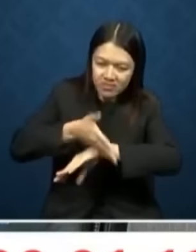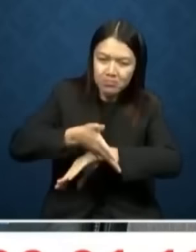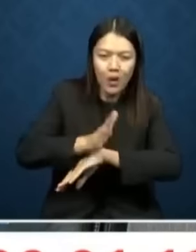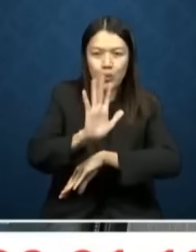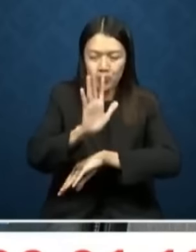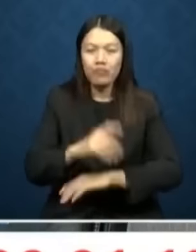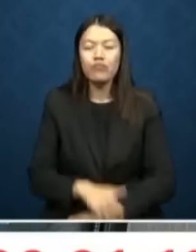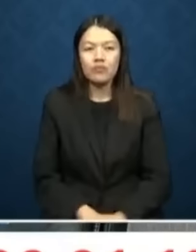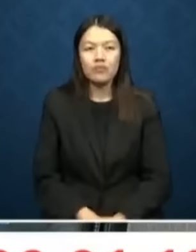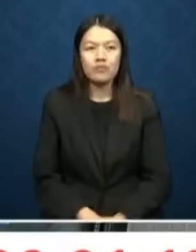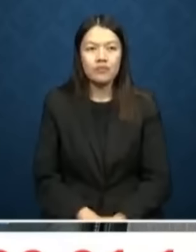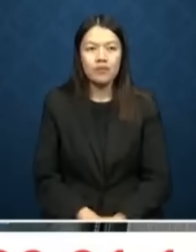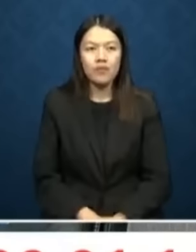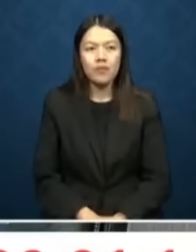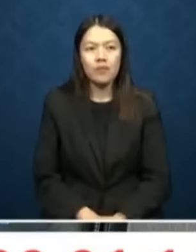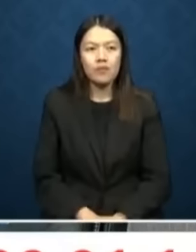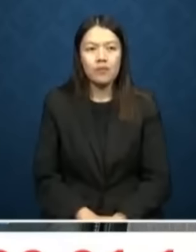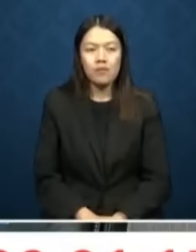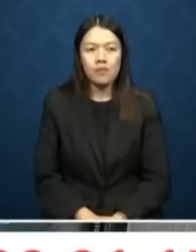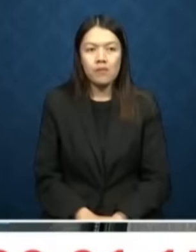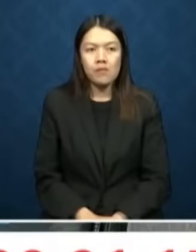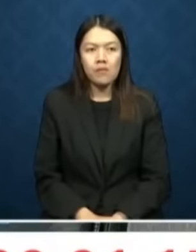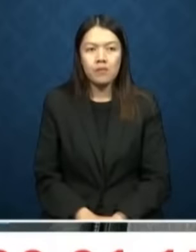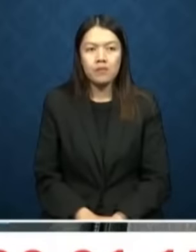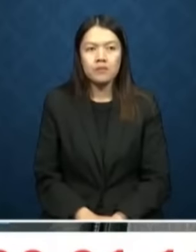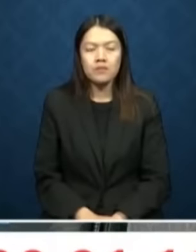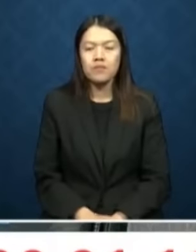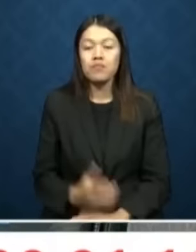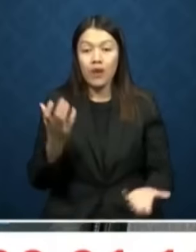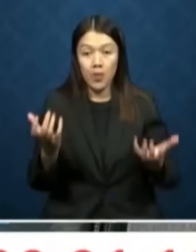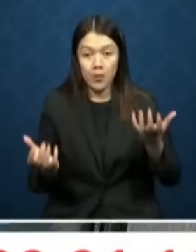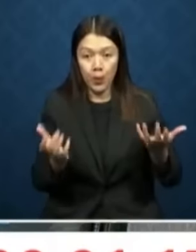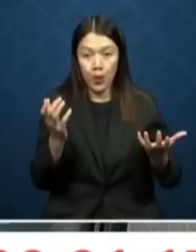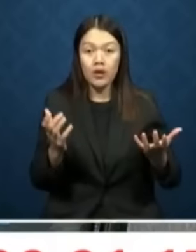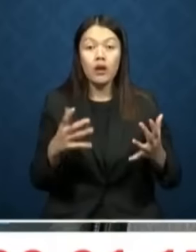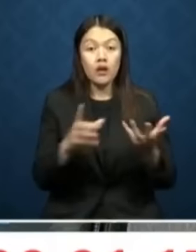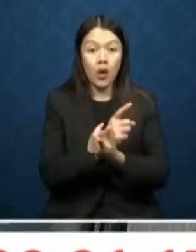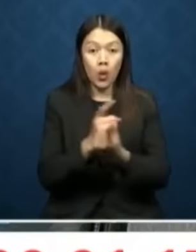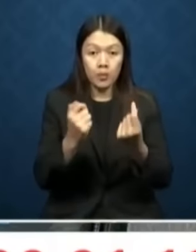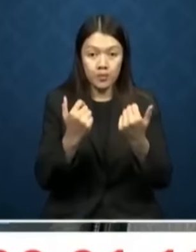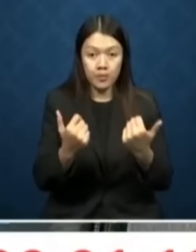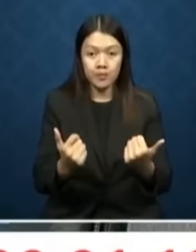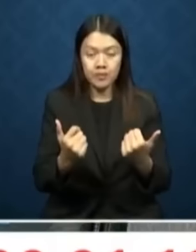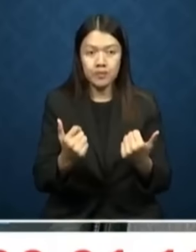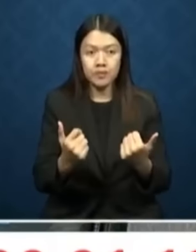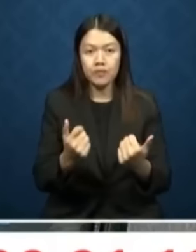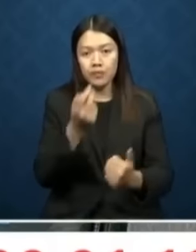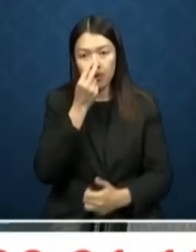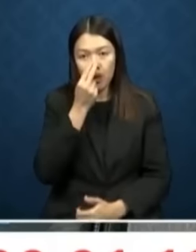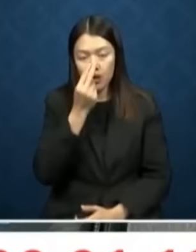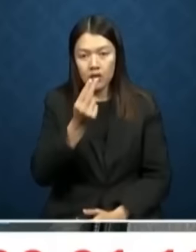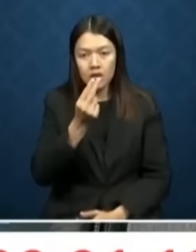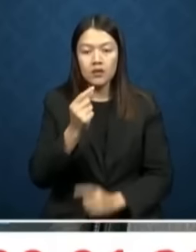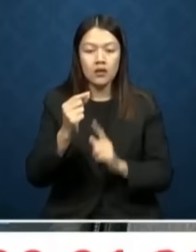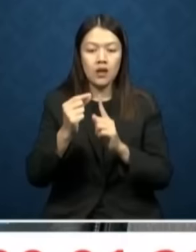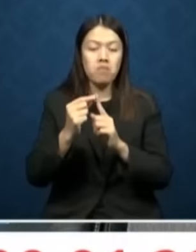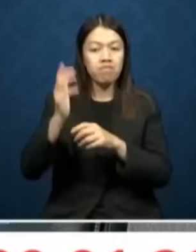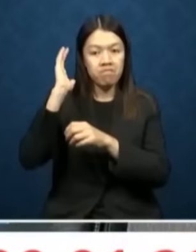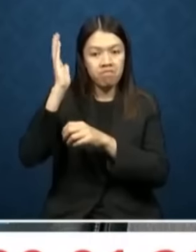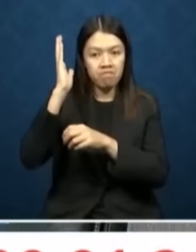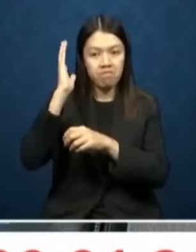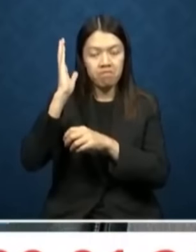ะครับเรื่องการบริหารนโยบายด้านกระบวนการยุติธรรมและความยุติธรรมในสังคมนั้นเนี่ยปรากฏอยู่ในคำแถลงนโยบาย